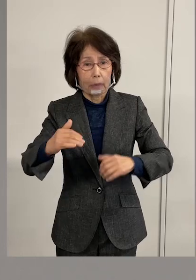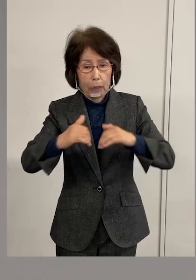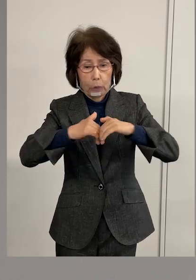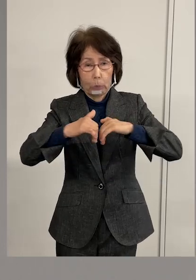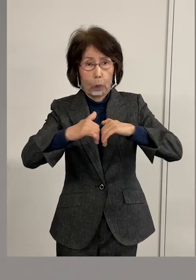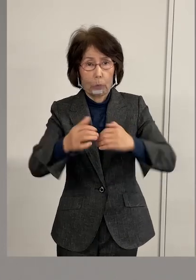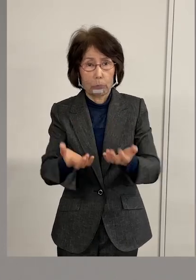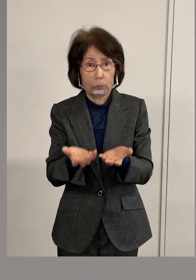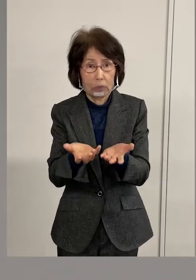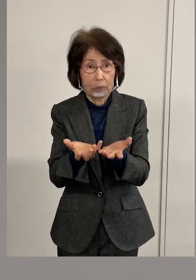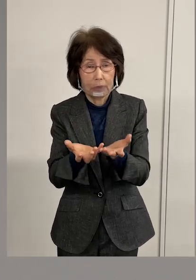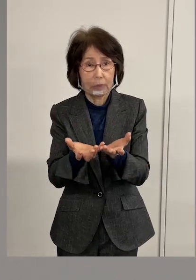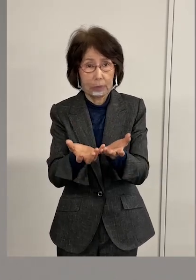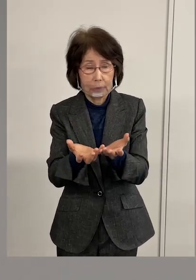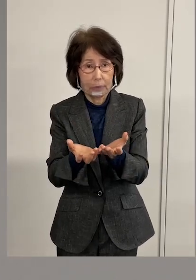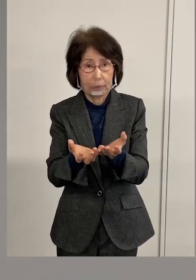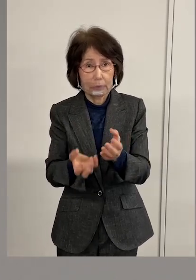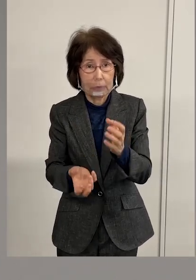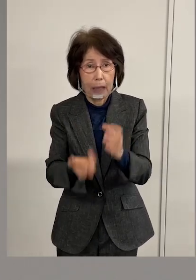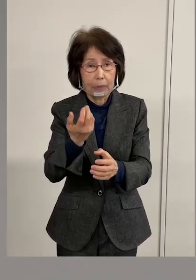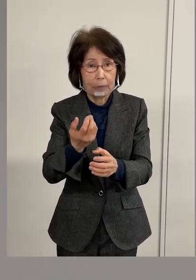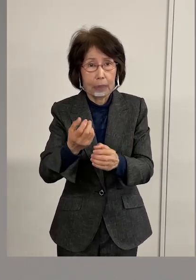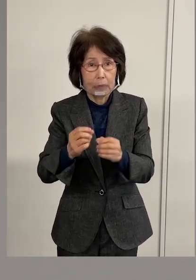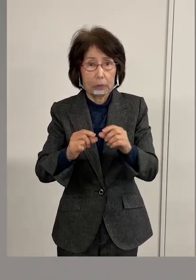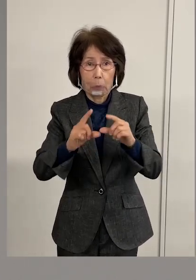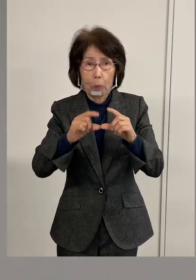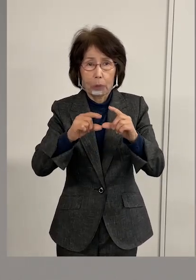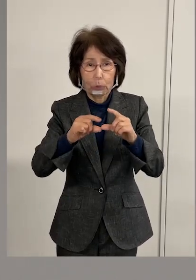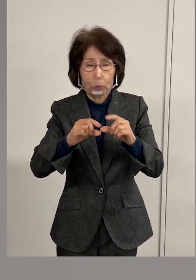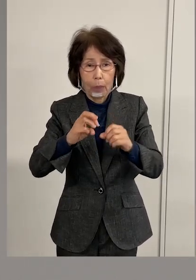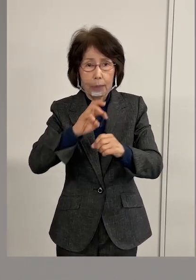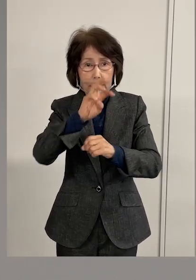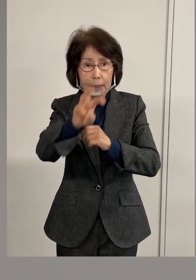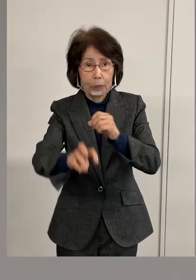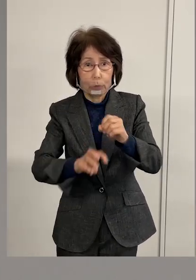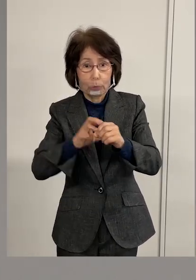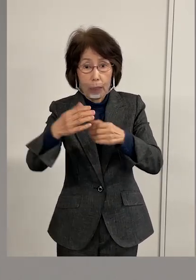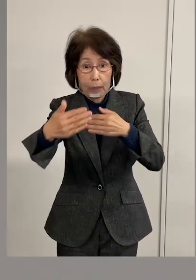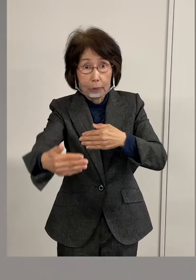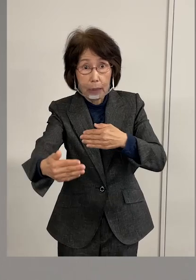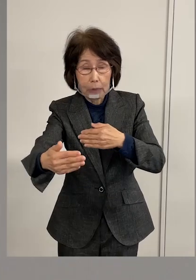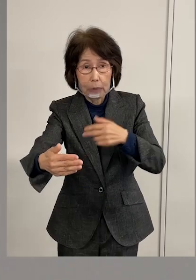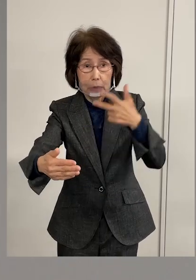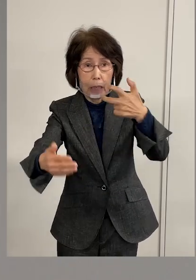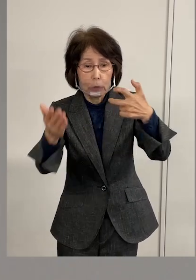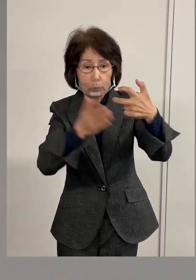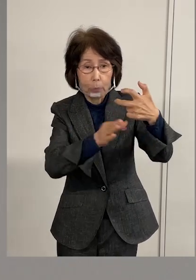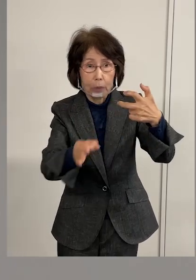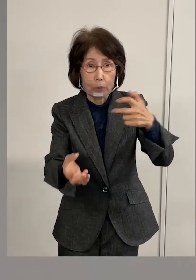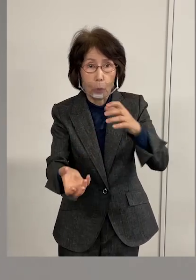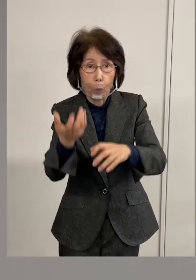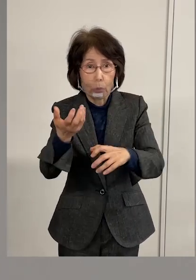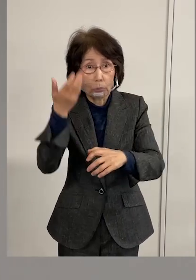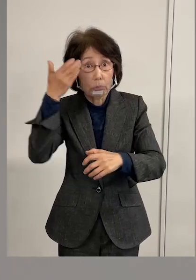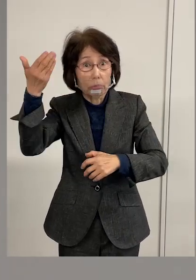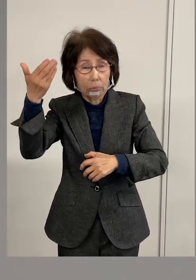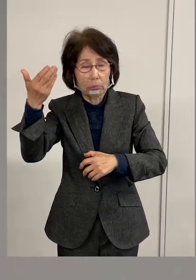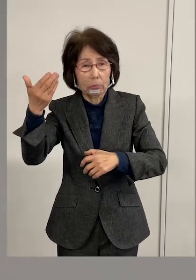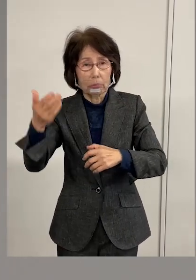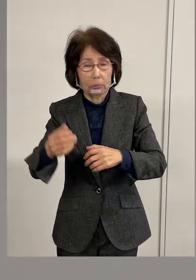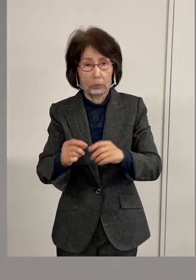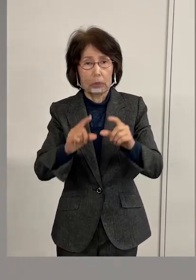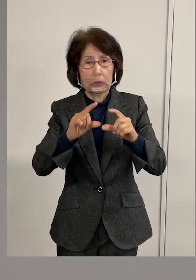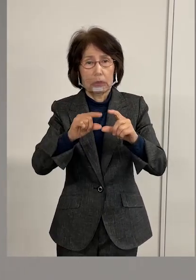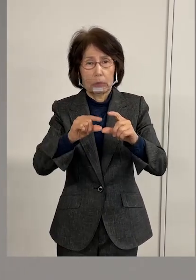はですね、今の発生確率でいうと30年以内ですけれども、70% 超えてるので、まあ、非常に高い確率